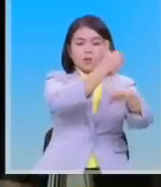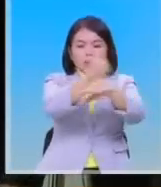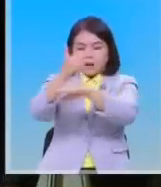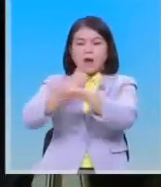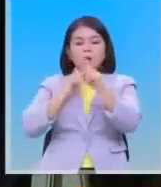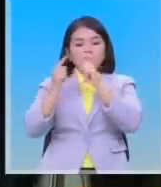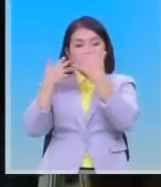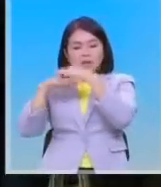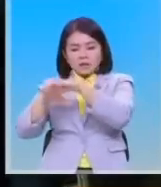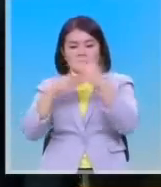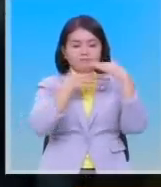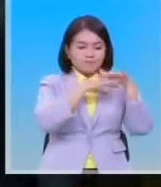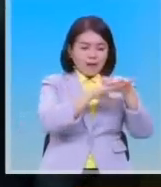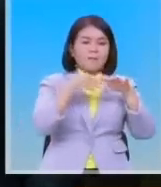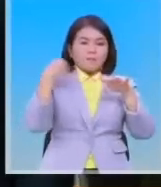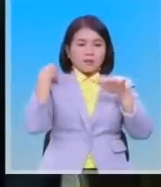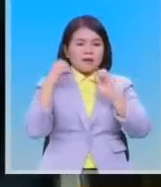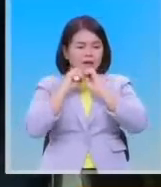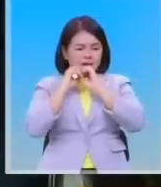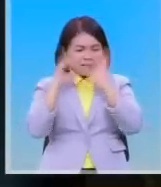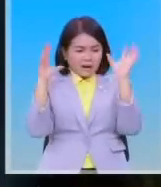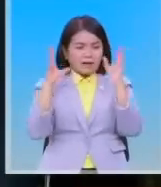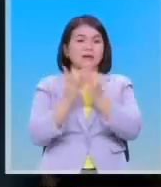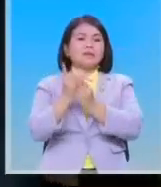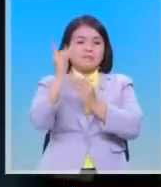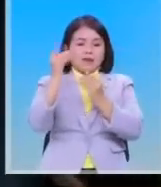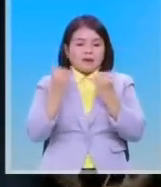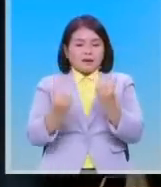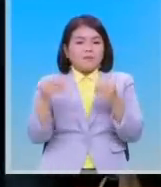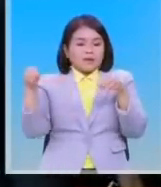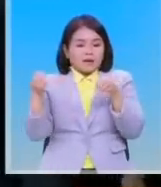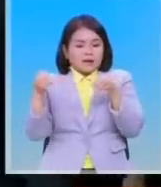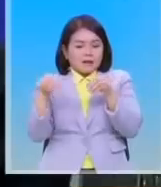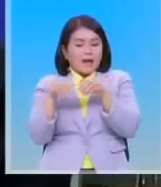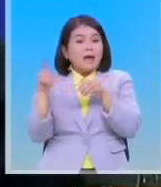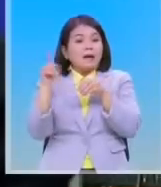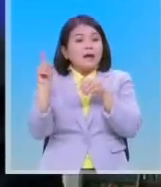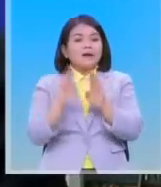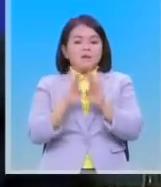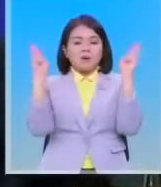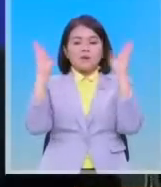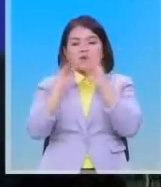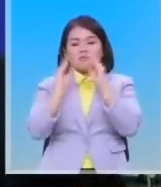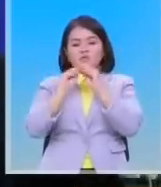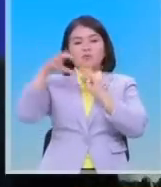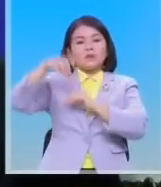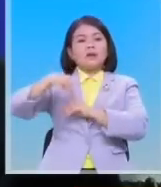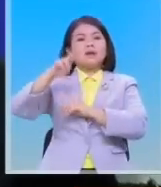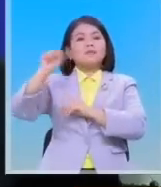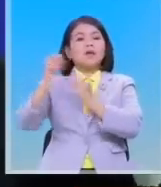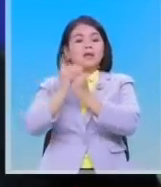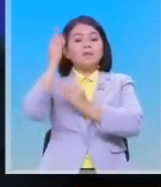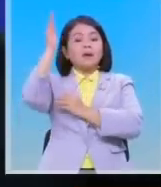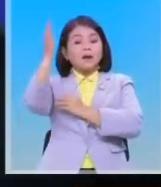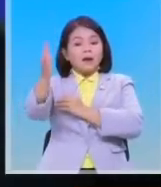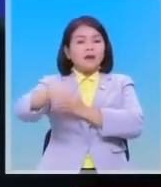ะซึ่งความชัดเจนก็จะเกิดขึ้นในช่วงสุดสัปดาห์นี้เนื่องจากใกล้จะถึงช่วงที่จะต้องเปิดประชุมสภาในสัปดาห์หน้าเพราะฉะนั้น